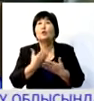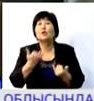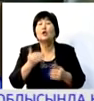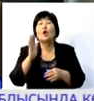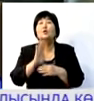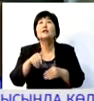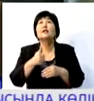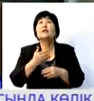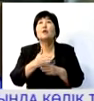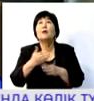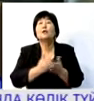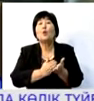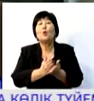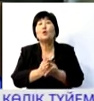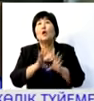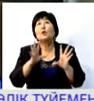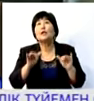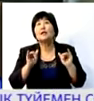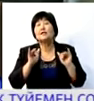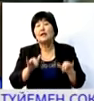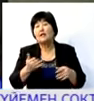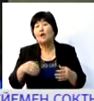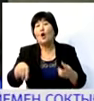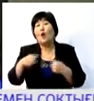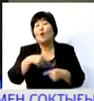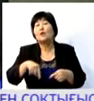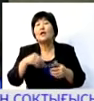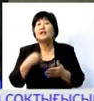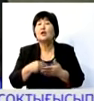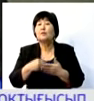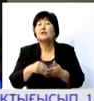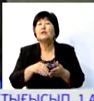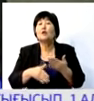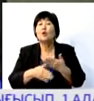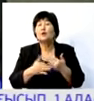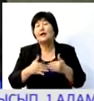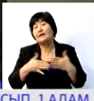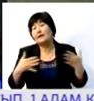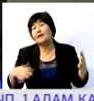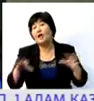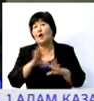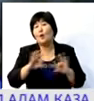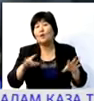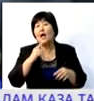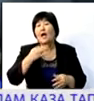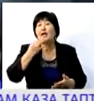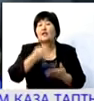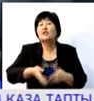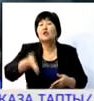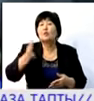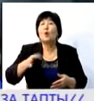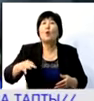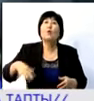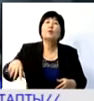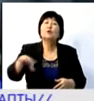негізгі бағыттарын орындау барысы жайлы және отандық бизнесті қолдау мақсатындағы ұсыныстарды кеңінен қозғап келеді. Есеп беру жиында облыс